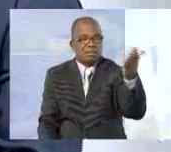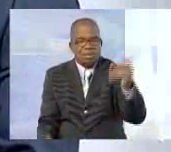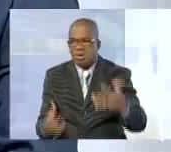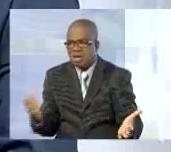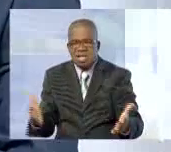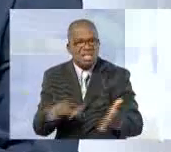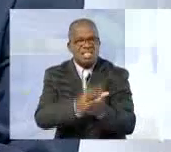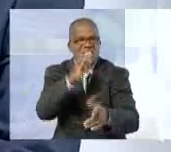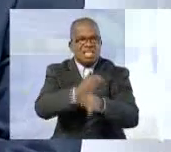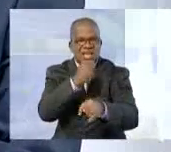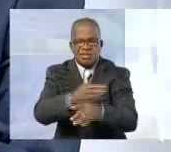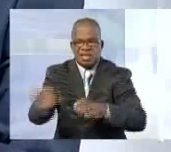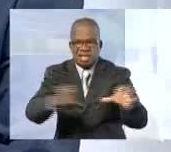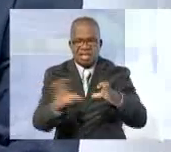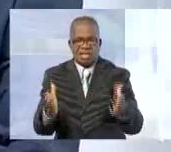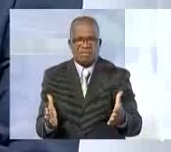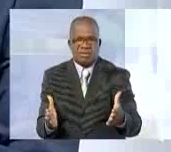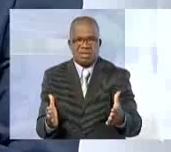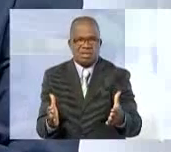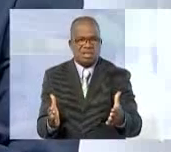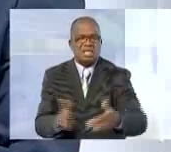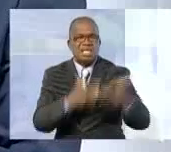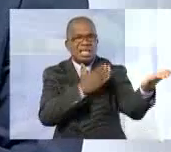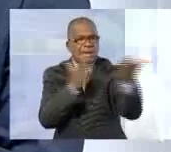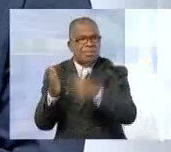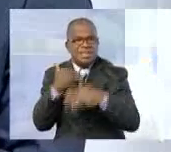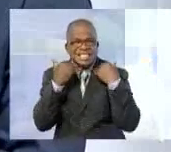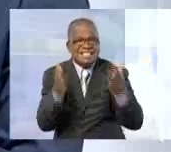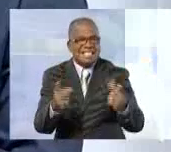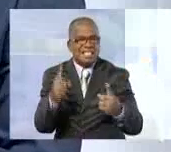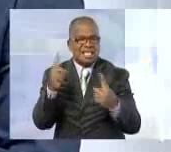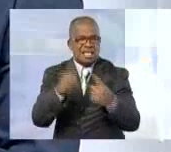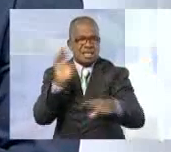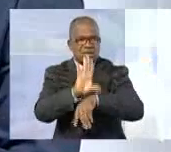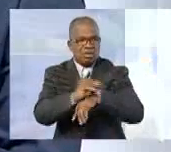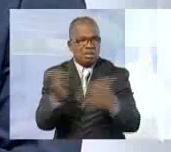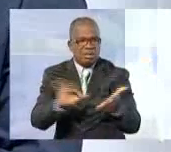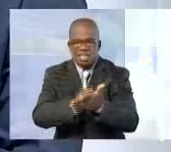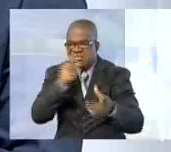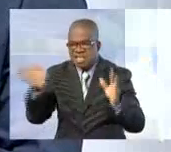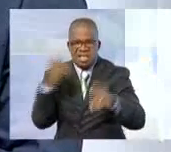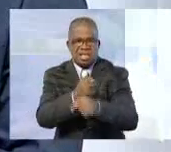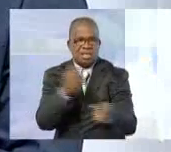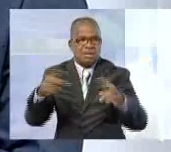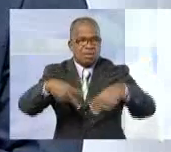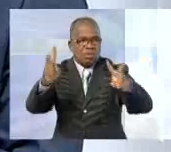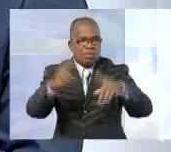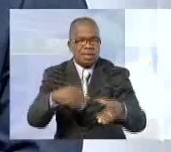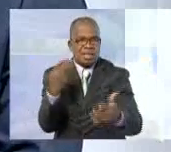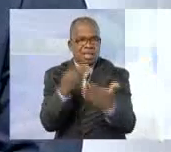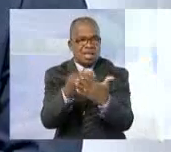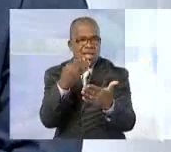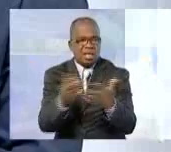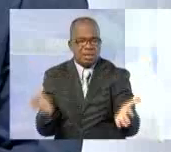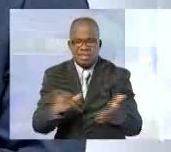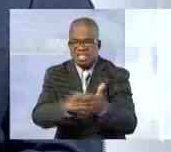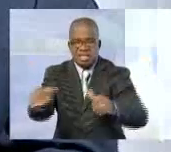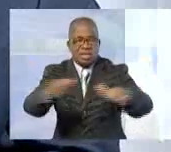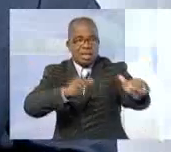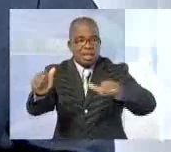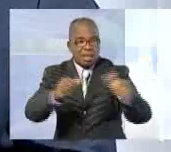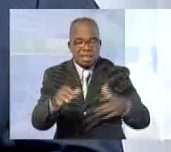rien du tout. Il faut un travail aussi qui est le commerce de l'argent. Le commerce de l'argent est une activité qui est très réglementée.